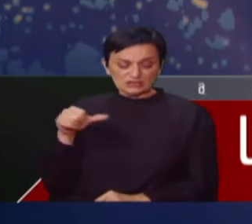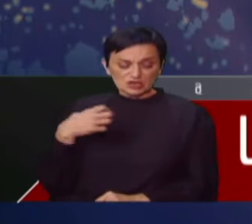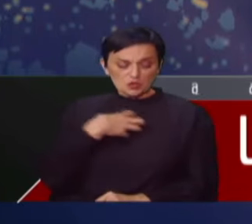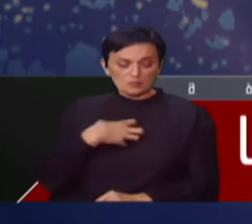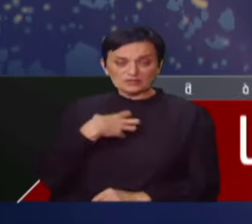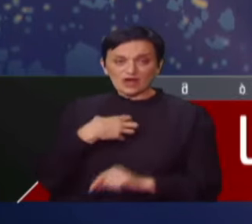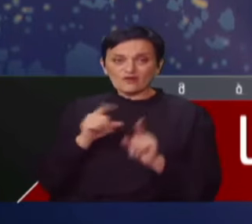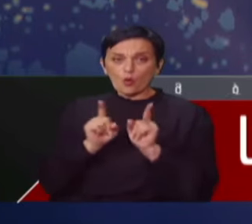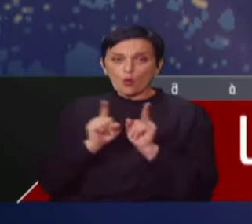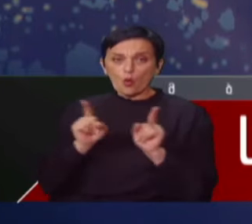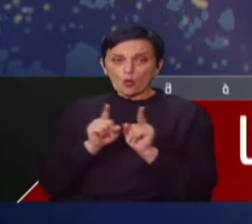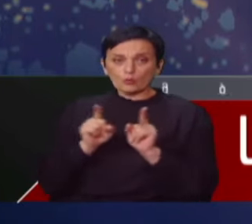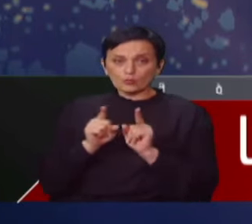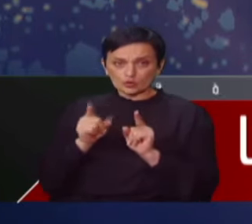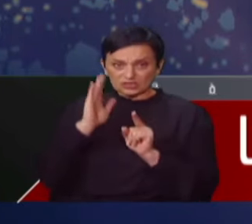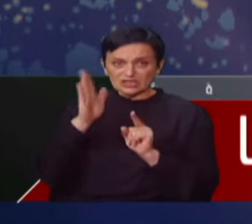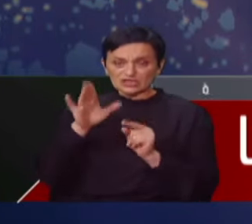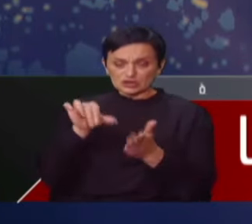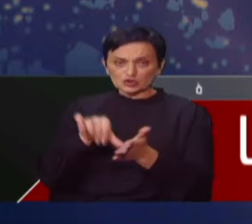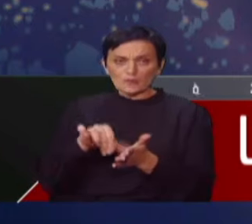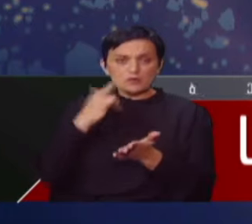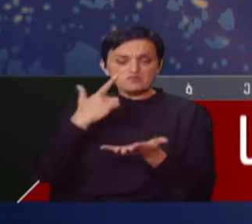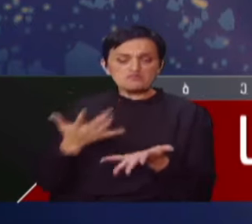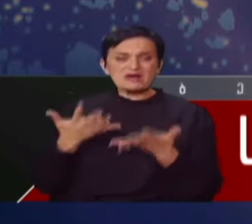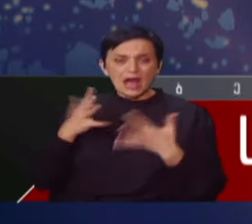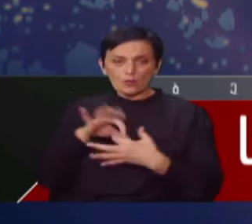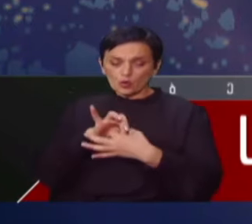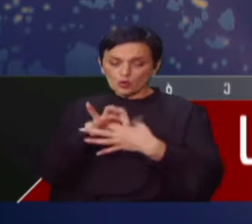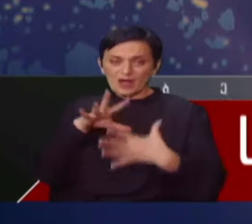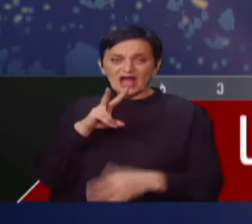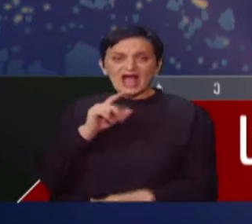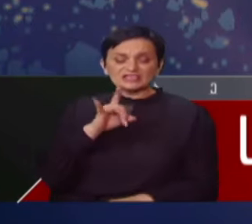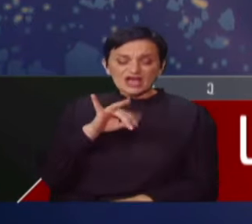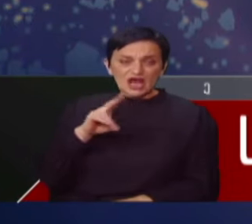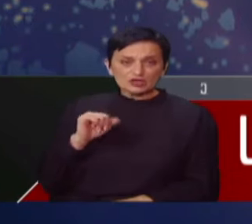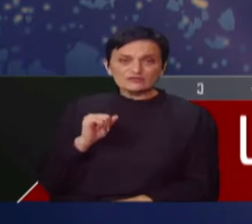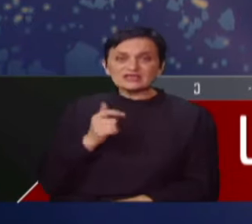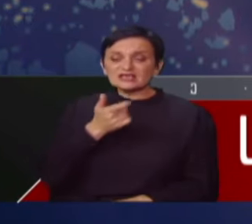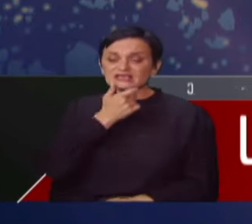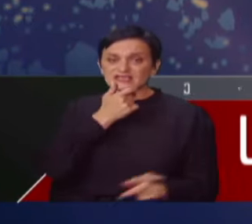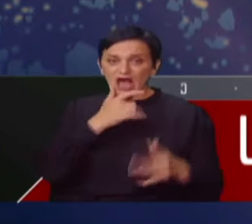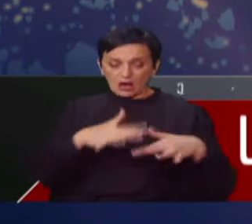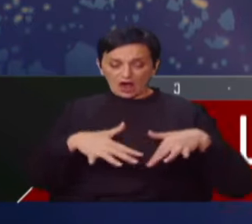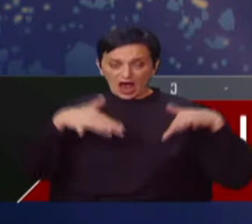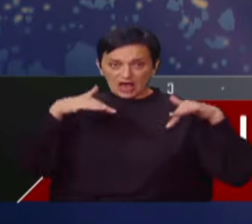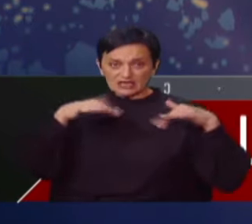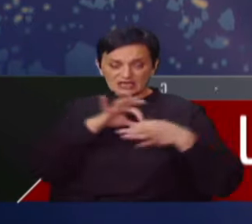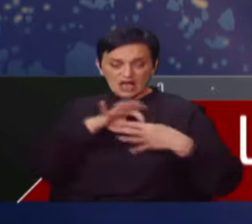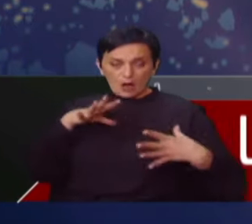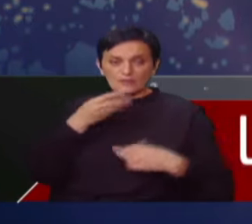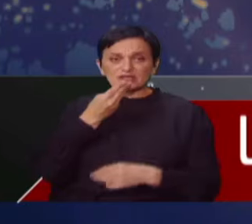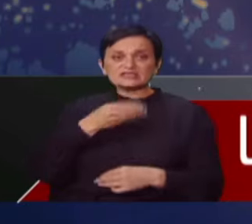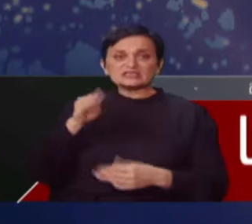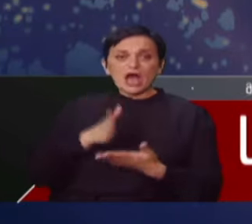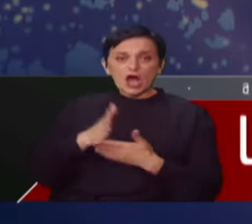მთავარ ოპოზიციურ სუბიექტად იქნება წარმოჩენილი, რომელიც მკაფიოდ გაიმიჯნება კეზერასურის და სააკაშვილის ალიანს, საუკეთესო გზა არის